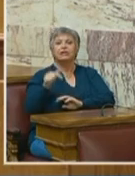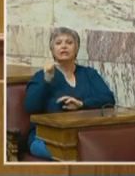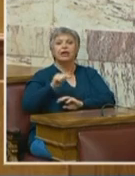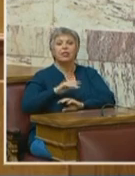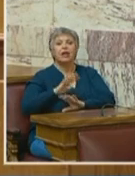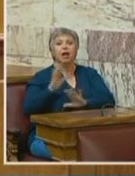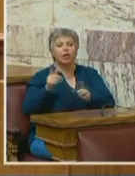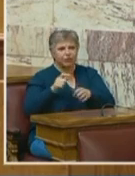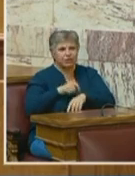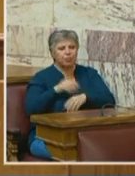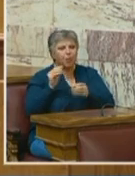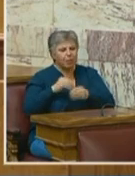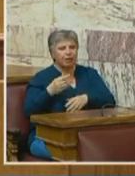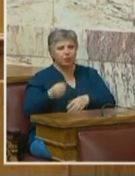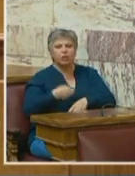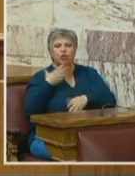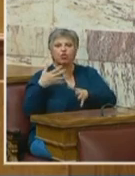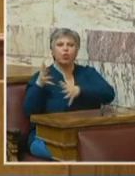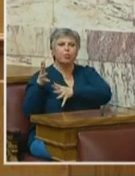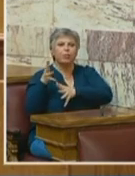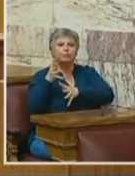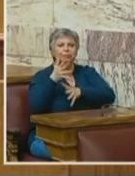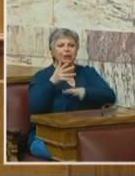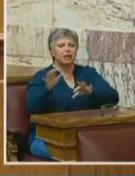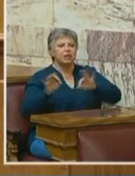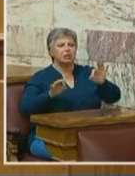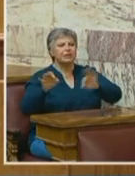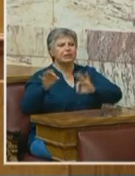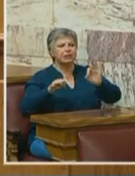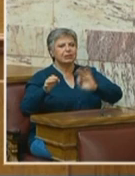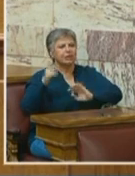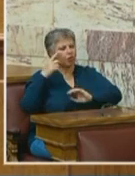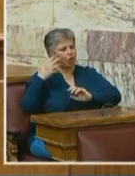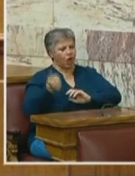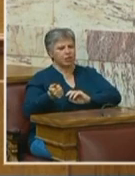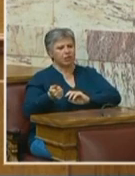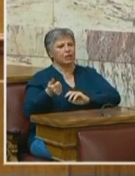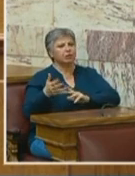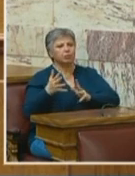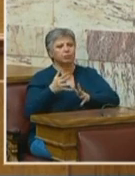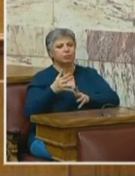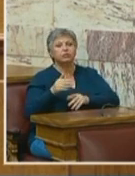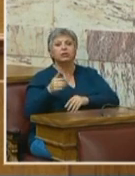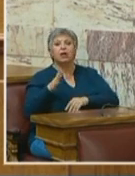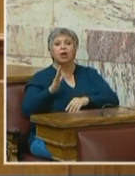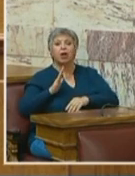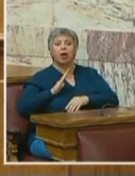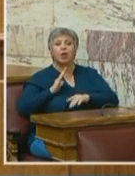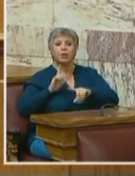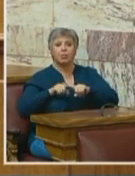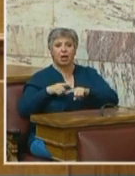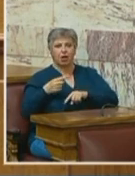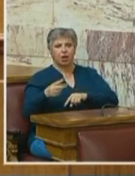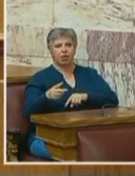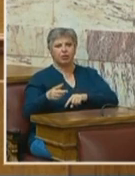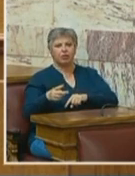λαού. Μια σκευωρία με πολλά νέα ψέματα. Γιατί είναι ψέματα τα περί τέλους των μνημονίων,